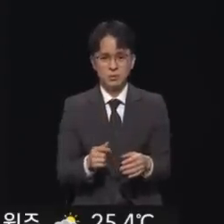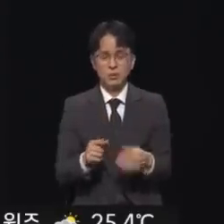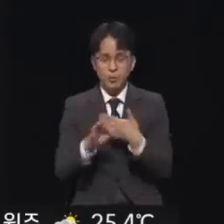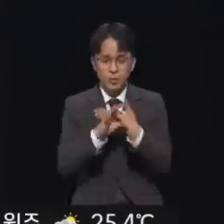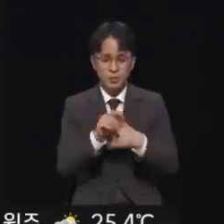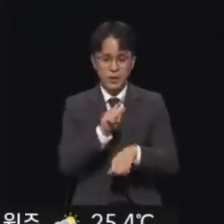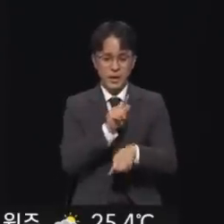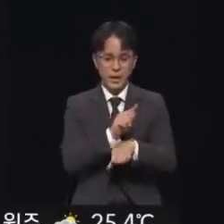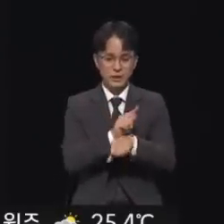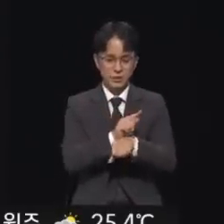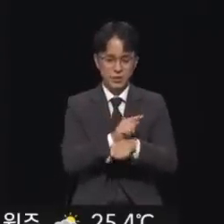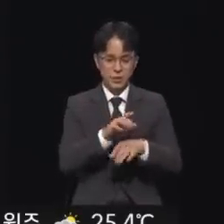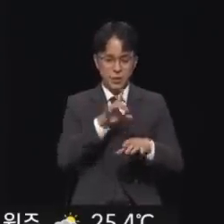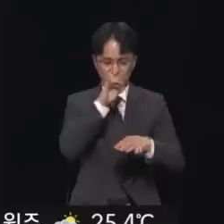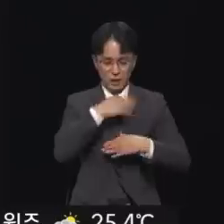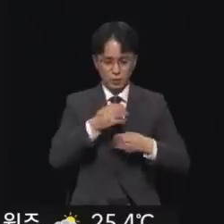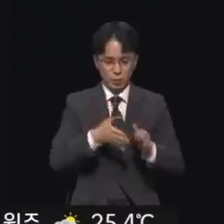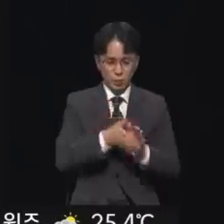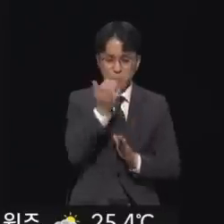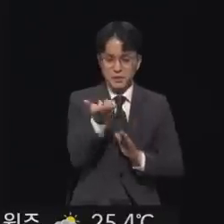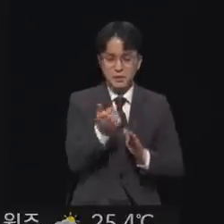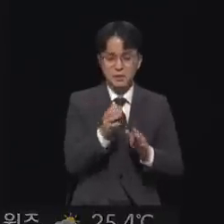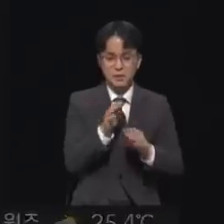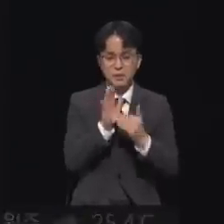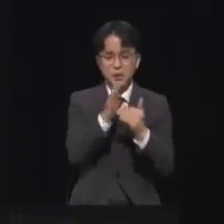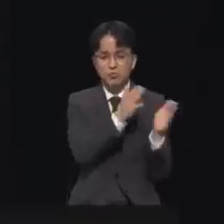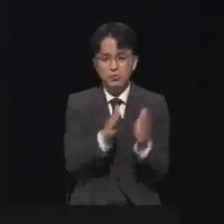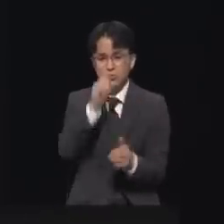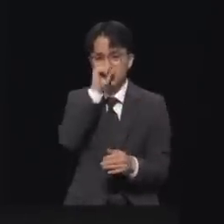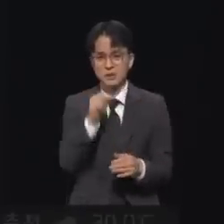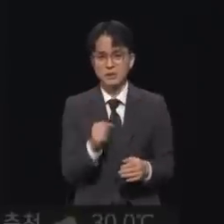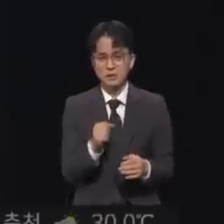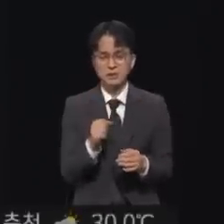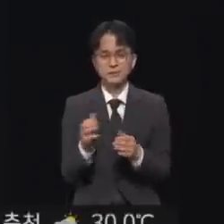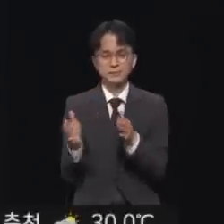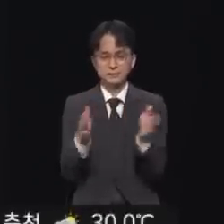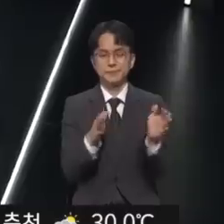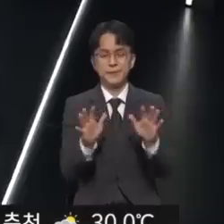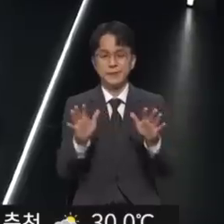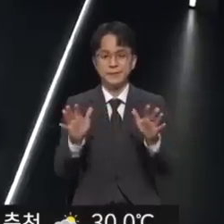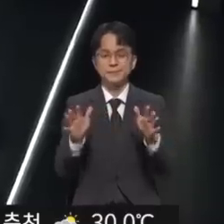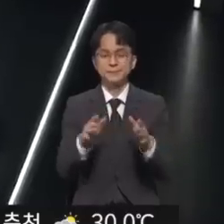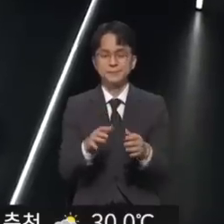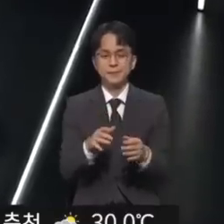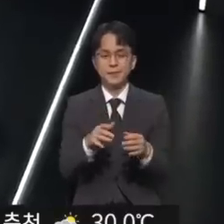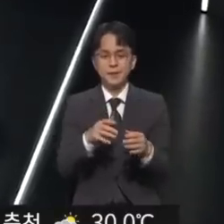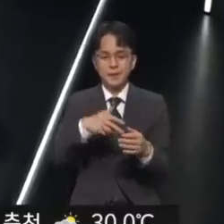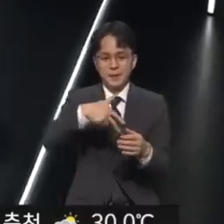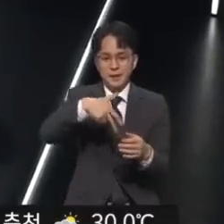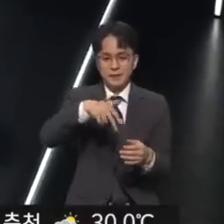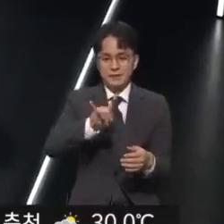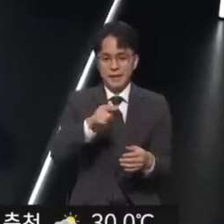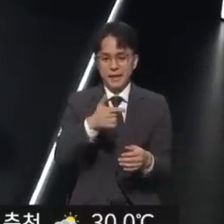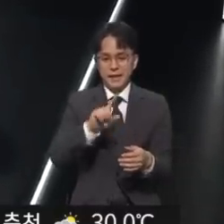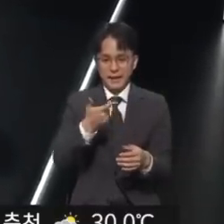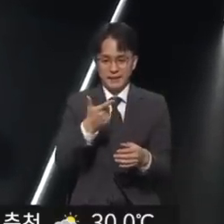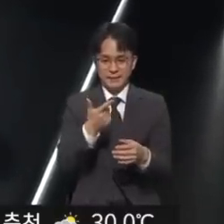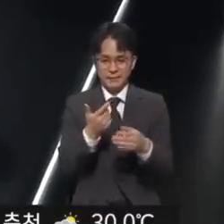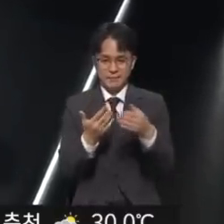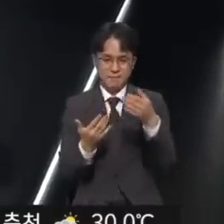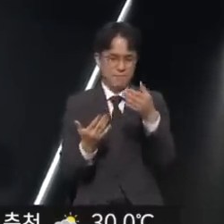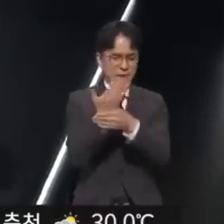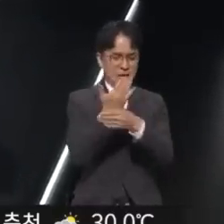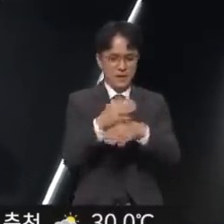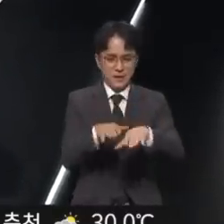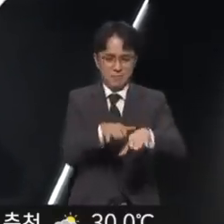미리 대비를 충분히 할 수 있었던 상황인데요 일단 제가 계속 b 얘기를 잠깐 하고 있는데 재난에 대한 대응이 과연 적절히